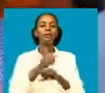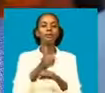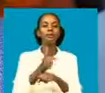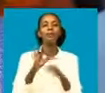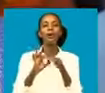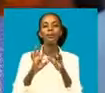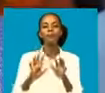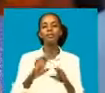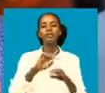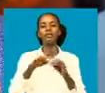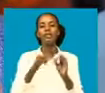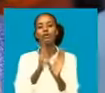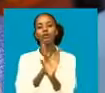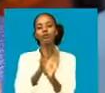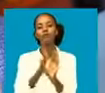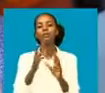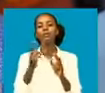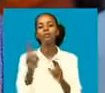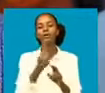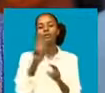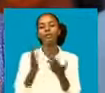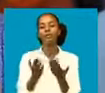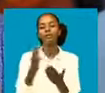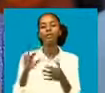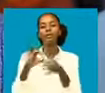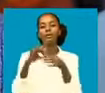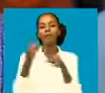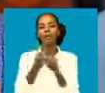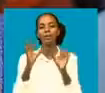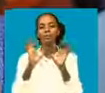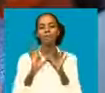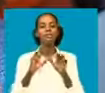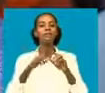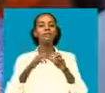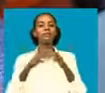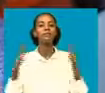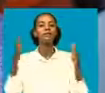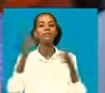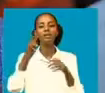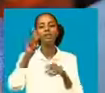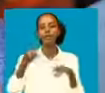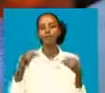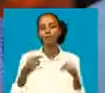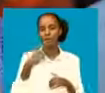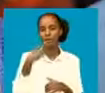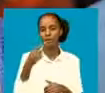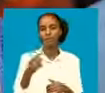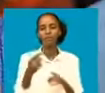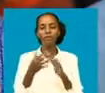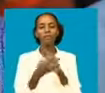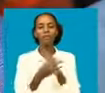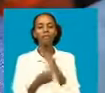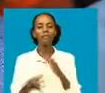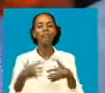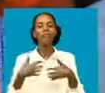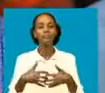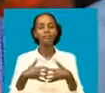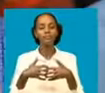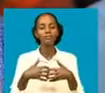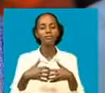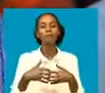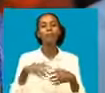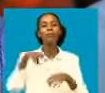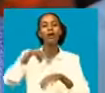ከማህበራዊ ስነ ልቦናዊ ፋይዳ አኳያ ህብረት ስራ ማህበራት ሰፊ ሚና ይጫወታሉ ብለዋል። የዘይት መጭመቂያ